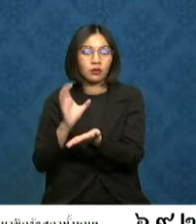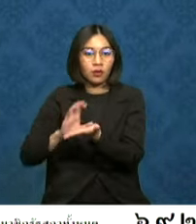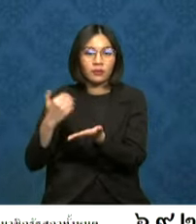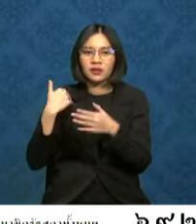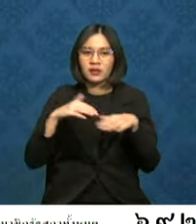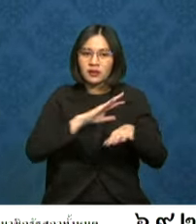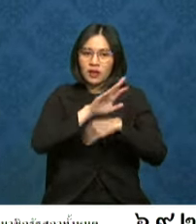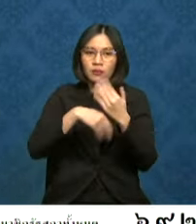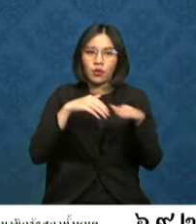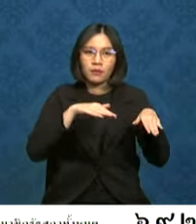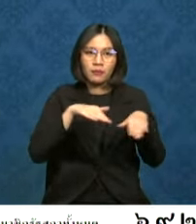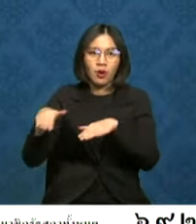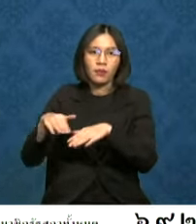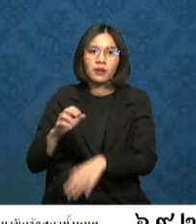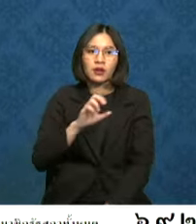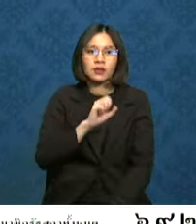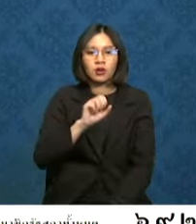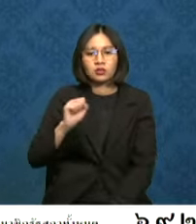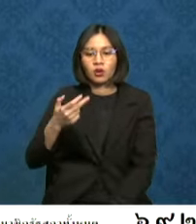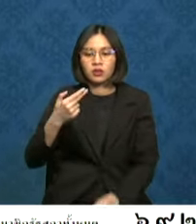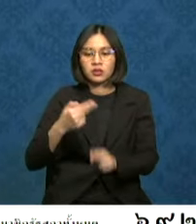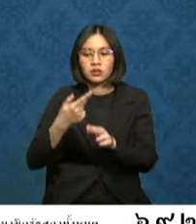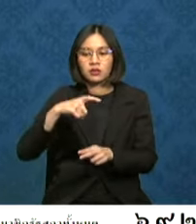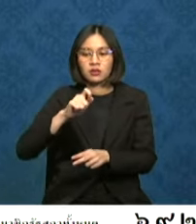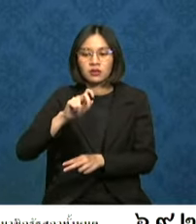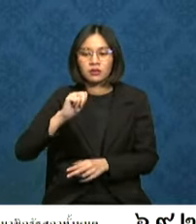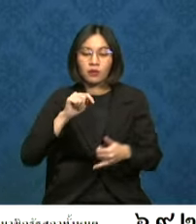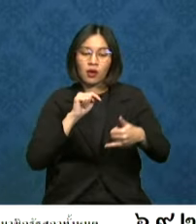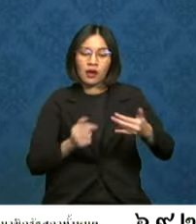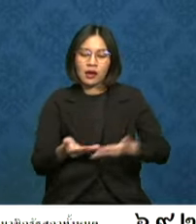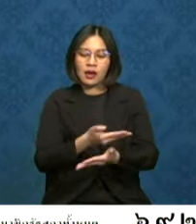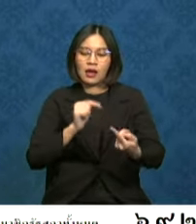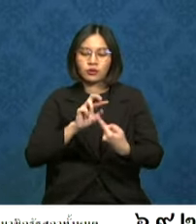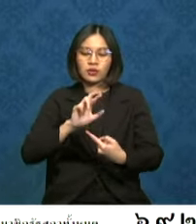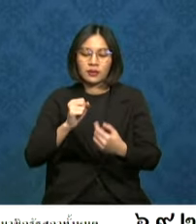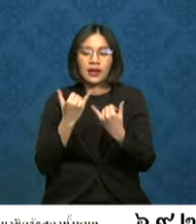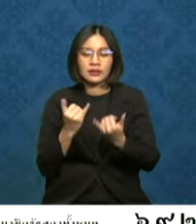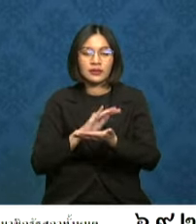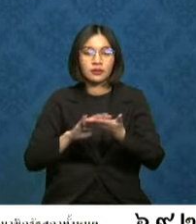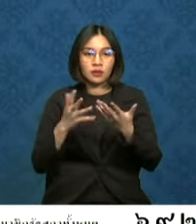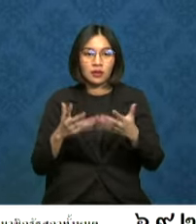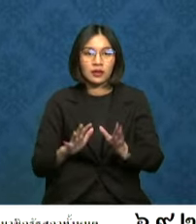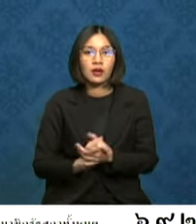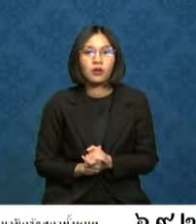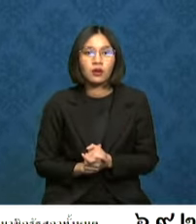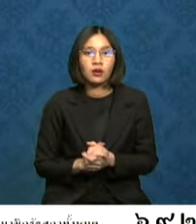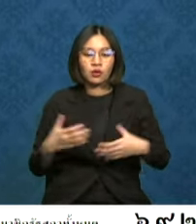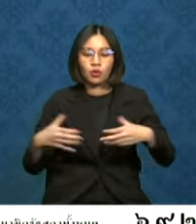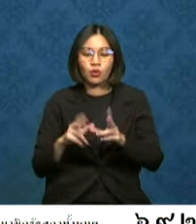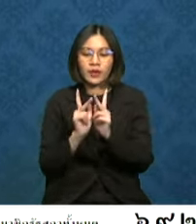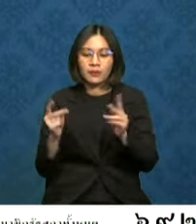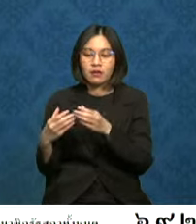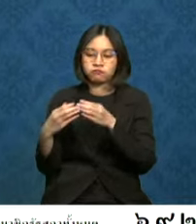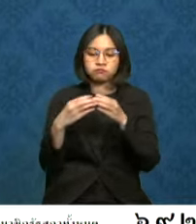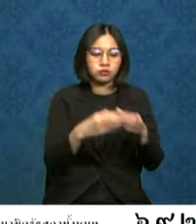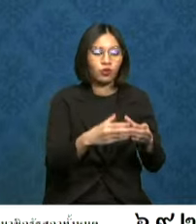พร้อมทุกอย่าง ทางรfiaAFรัตรจพงส่อยสวัก็เคยหารือใสพายแนี้ไปแล้วครับนำกาษณะกรมาธิการลง